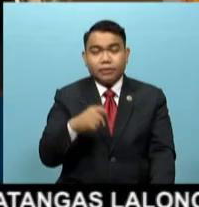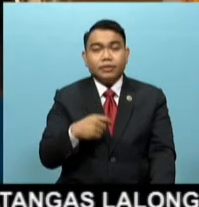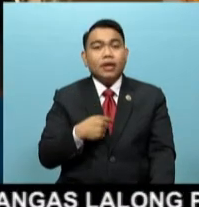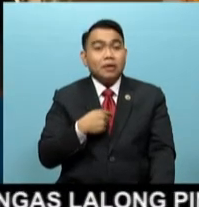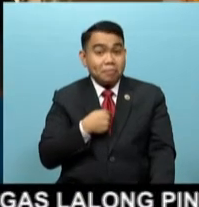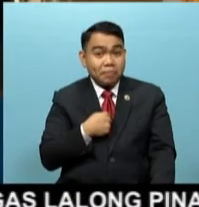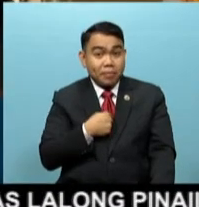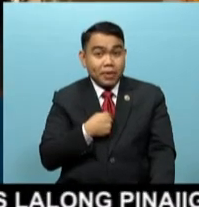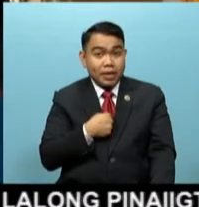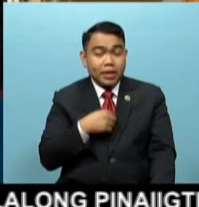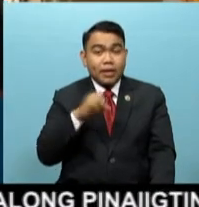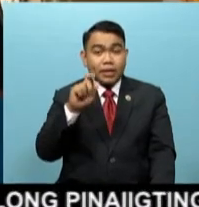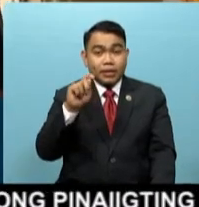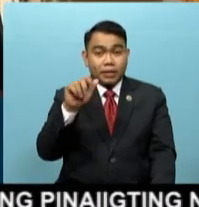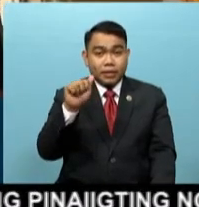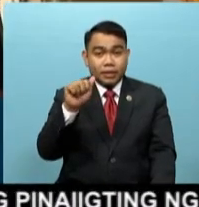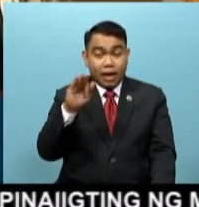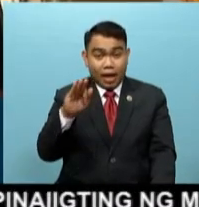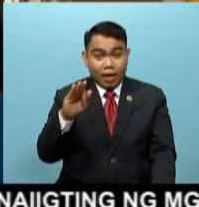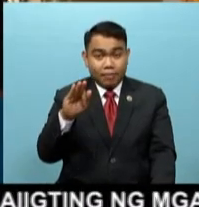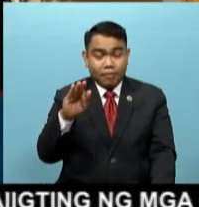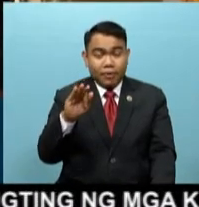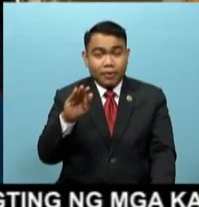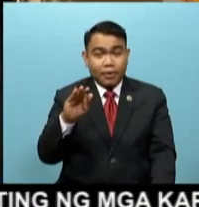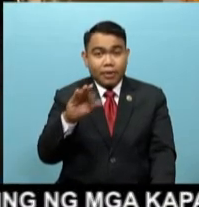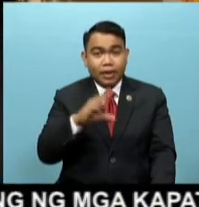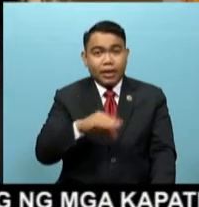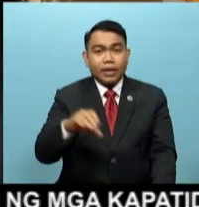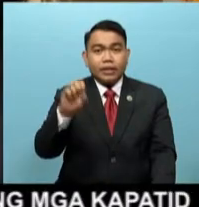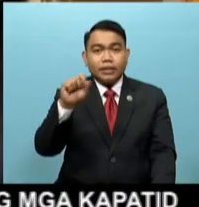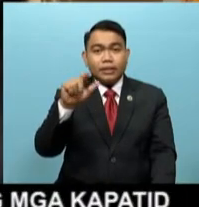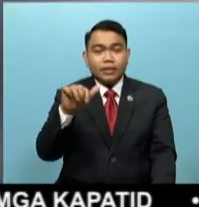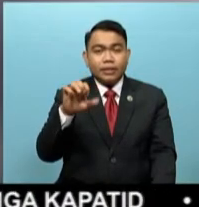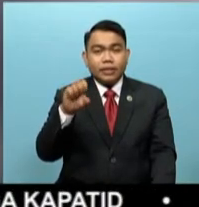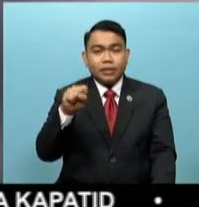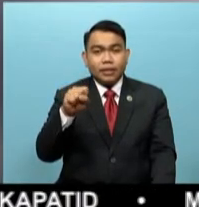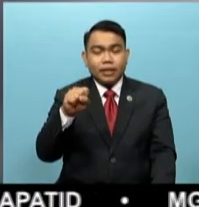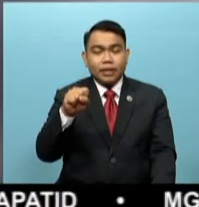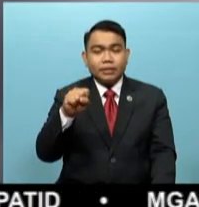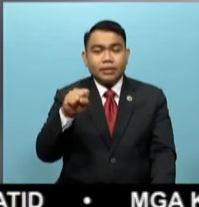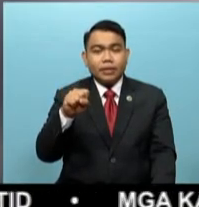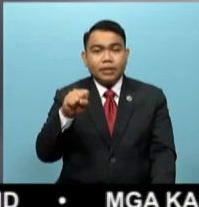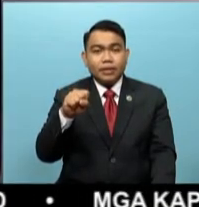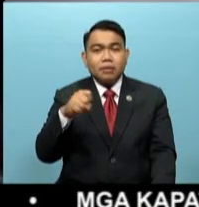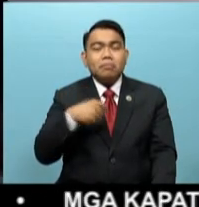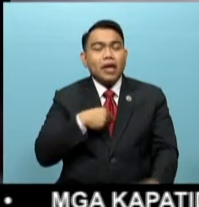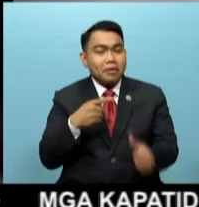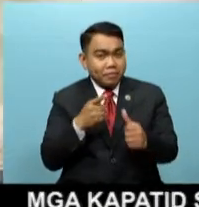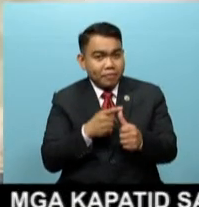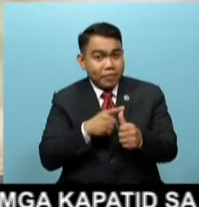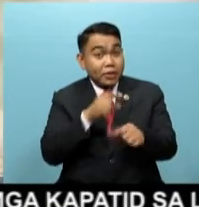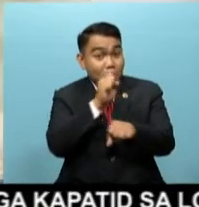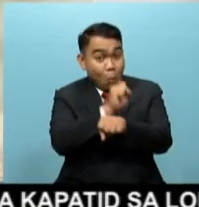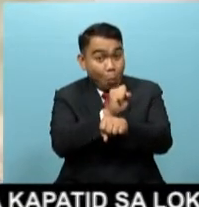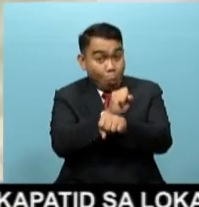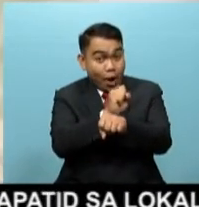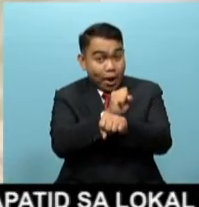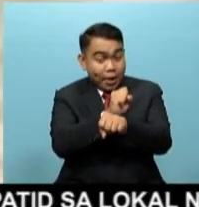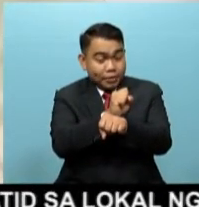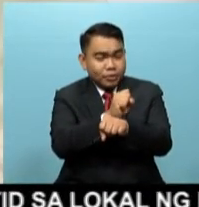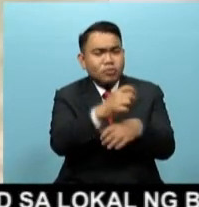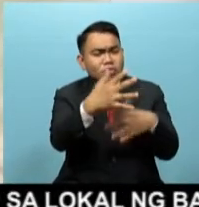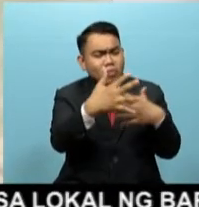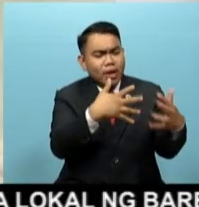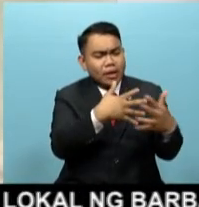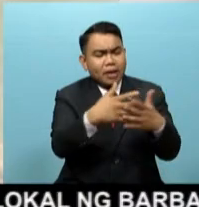isang staff sa customer service po at saka sa sales po. Opo, ito po yung aking first job po. Sa kabilang ng